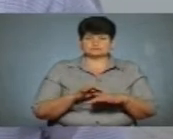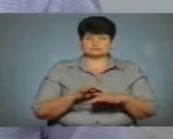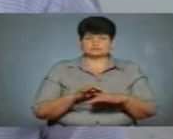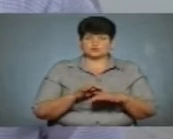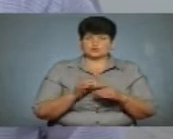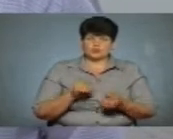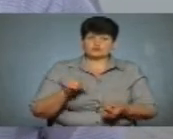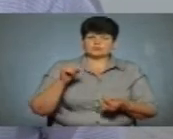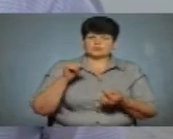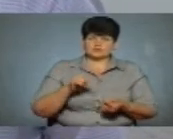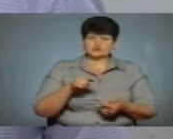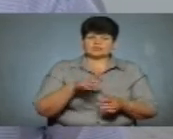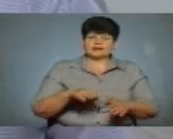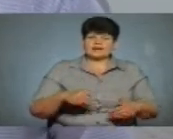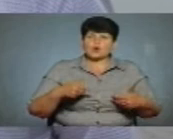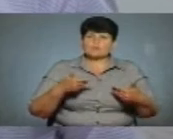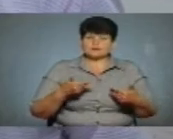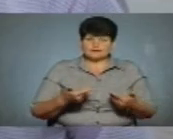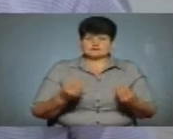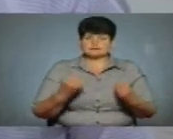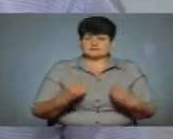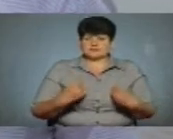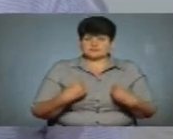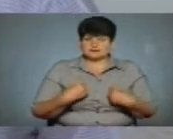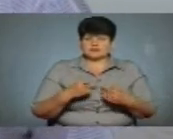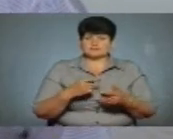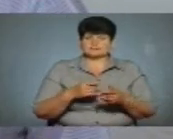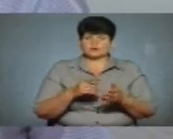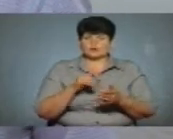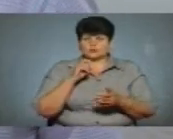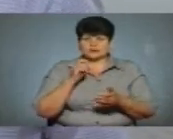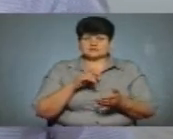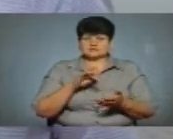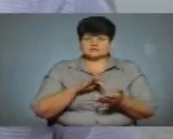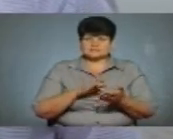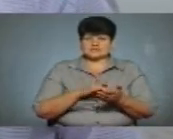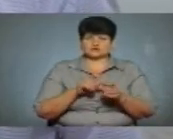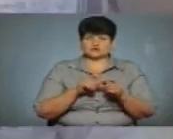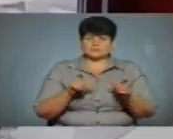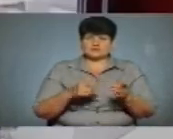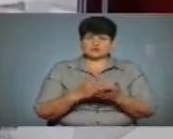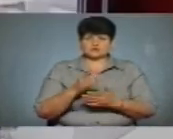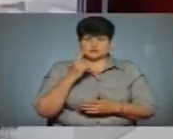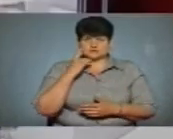до тих рекомендацій, які нам надіслані Українським центром оцінювання якості освіти.